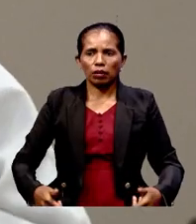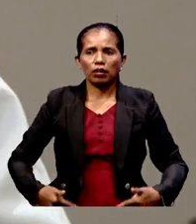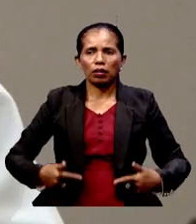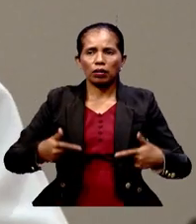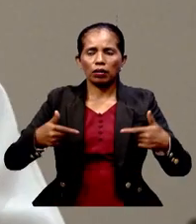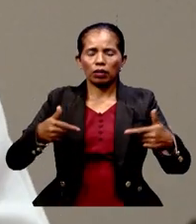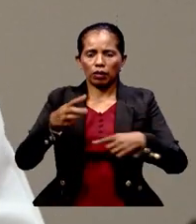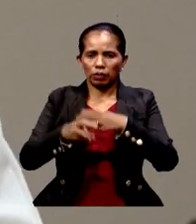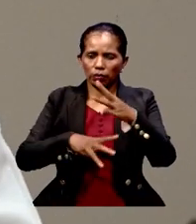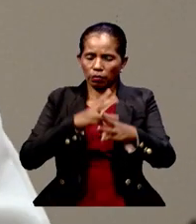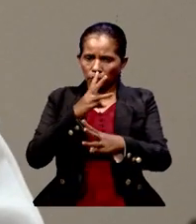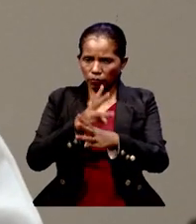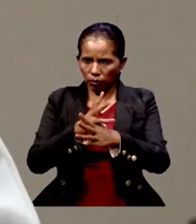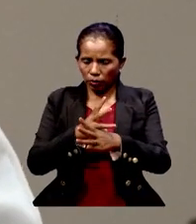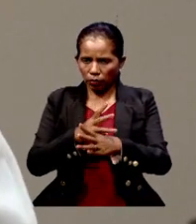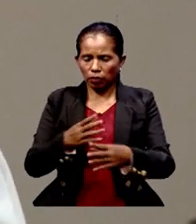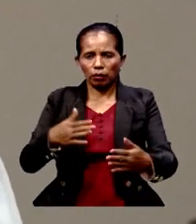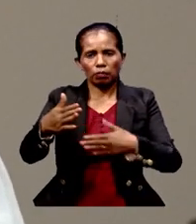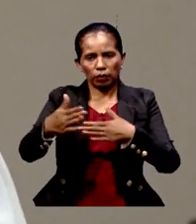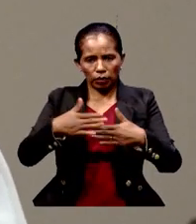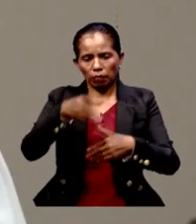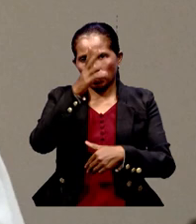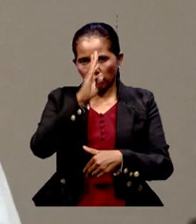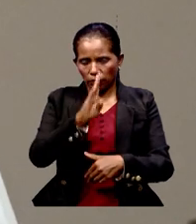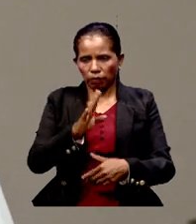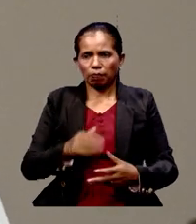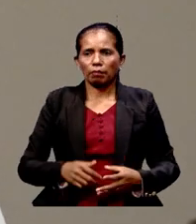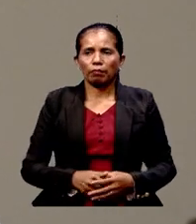e a Mundo, Rodihak Besikan, Banaimaroma.